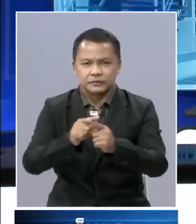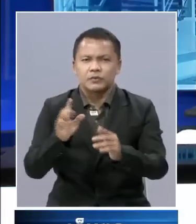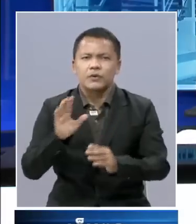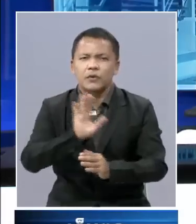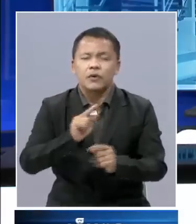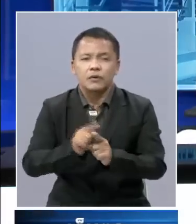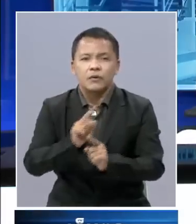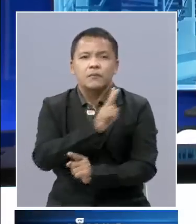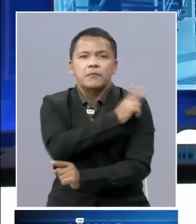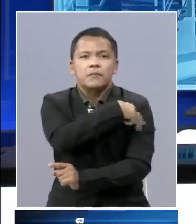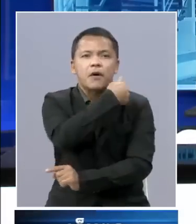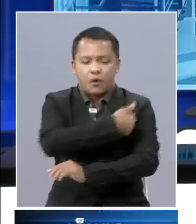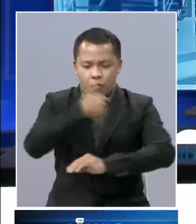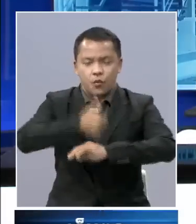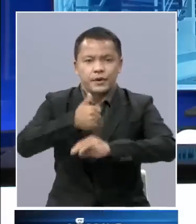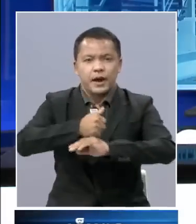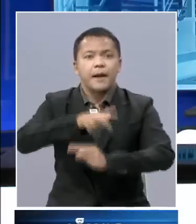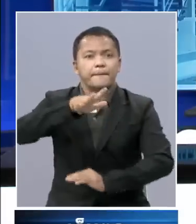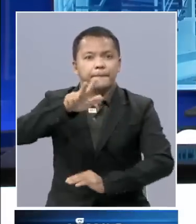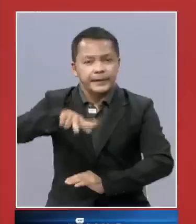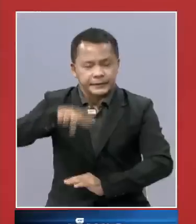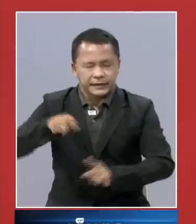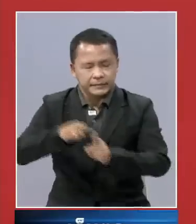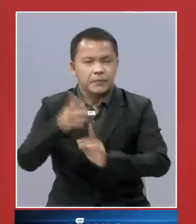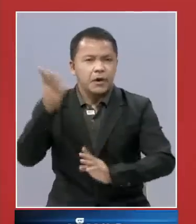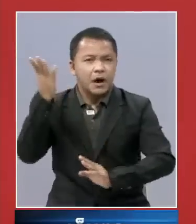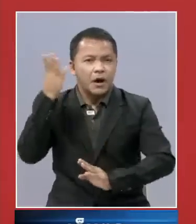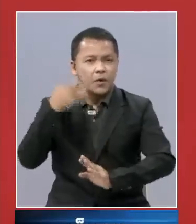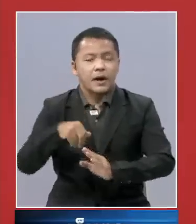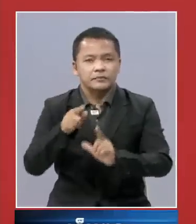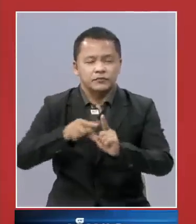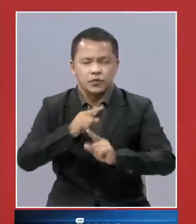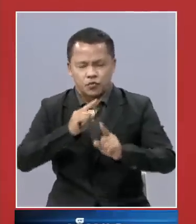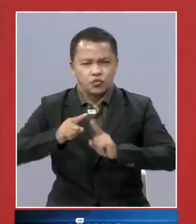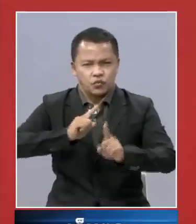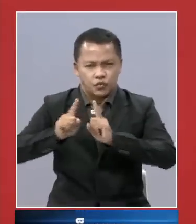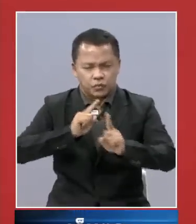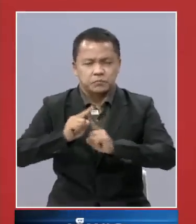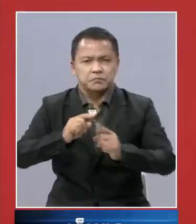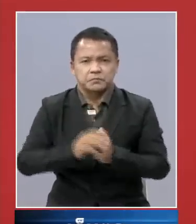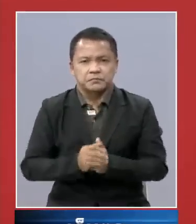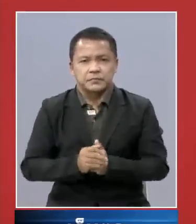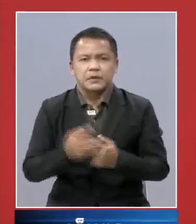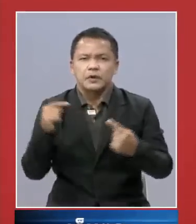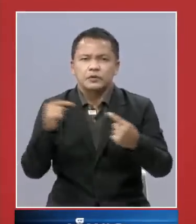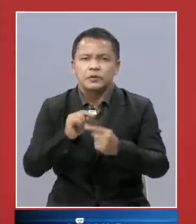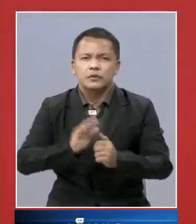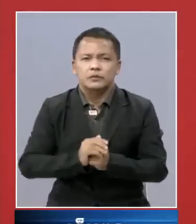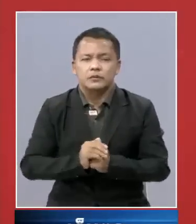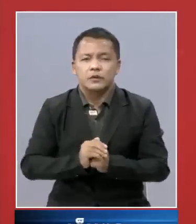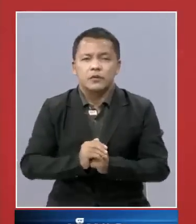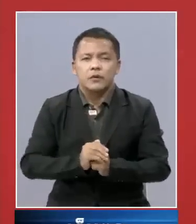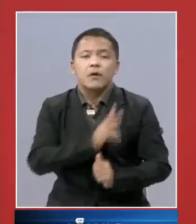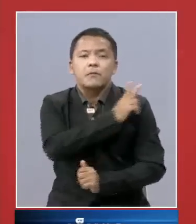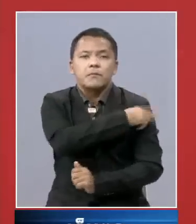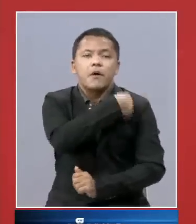ของหมอชลน่านกับคุณสิทธาเองเนี่ยเมื่อวานนี้ค่อนข้างที่จะร้อนกันพอสมควรเลยทีเดียวคร ับ ถึงขั้นที่ว่าตัว